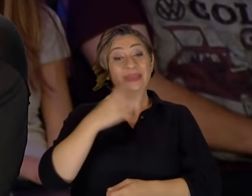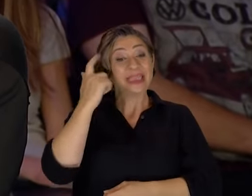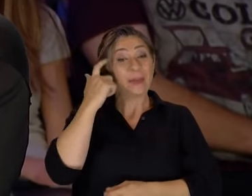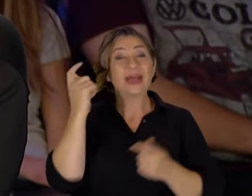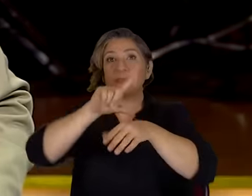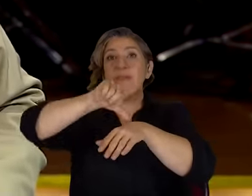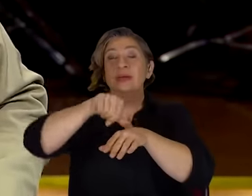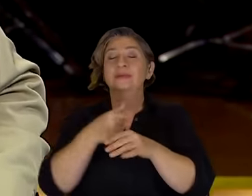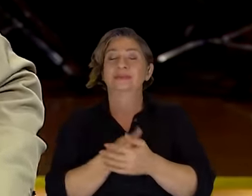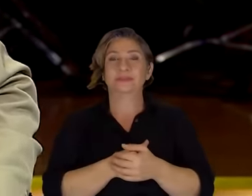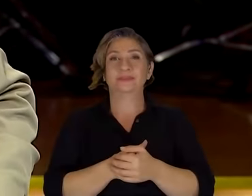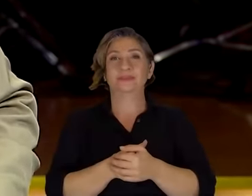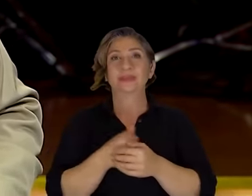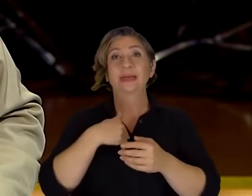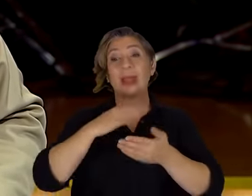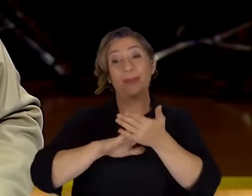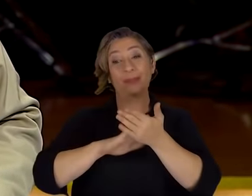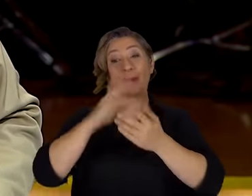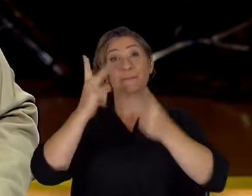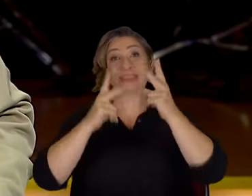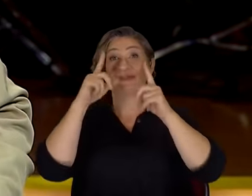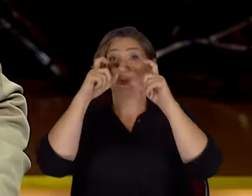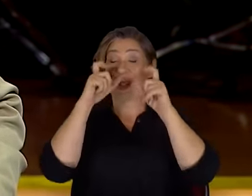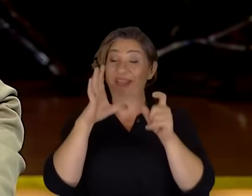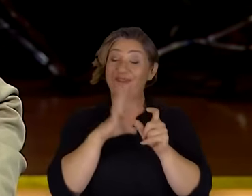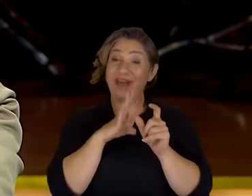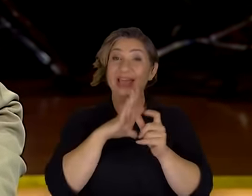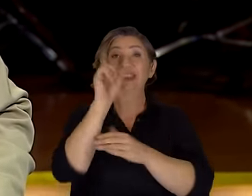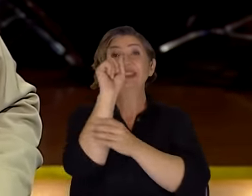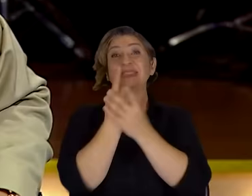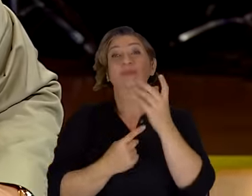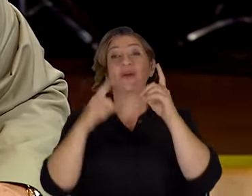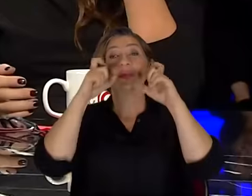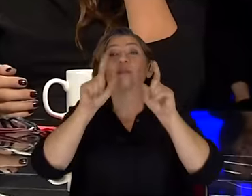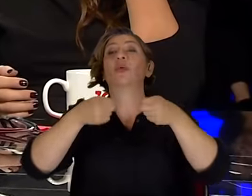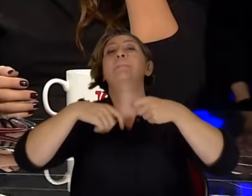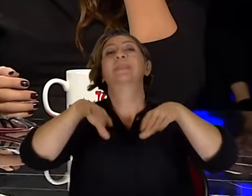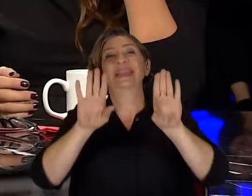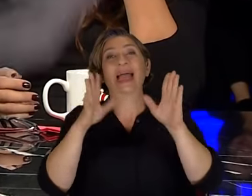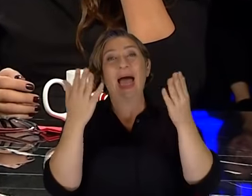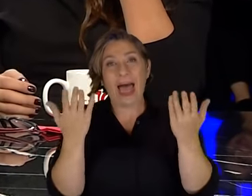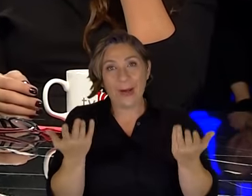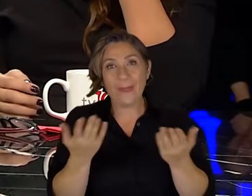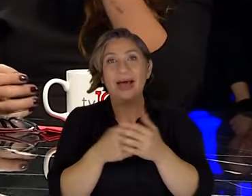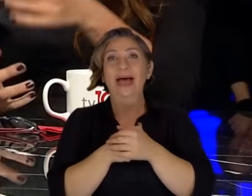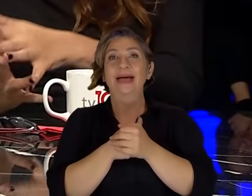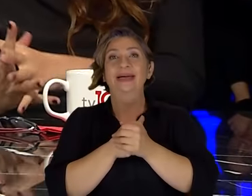tanımaya çalışalım. Peki elimde bazı fotoğraflar var. Yani çıplak fotoğraflar bulamadık ama